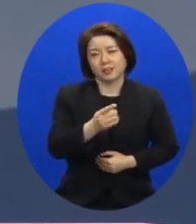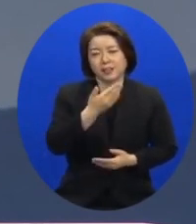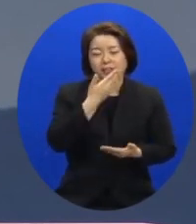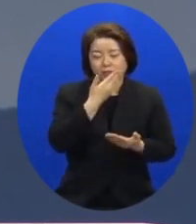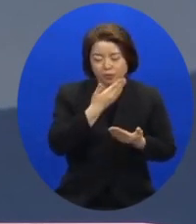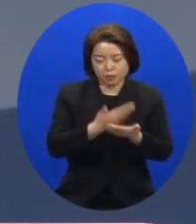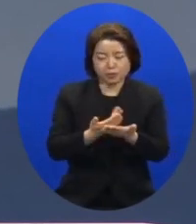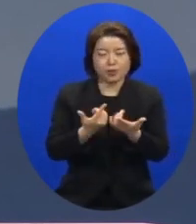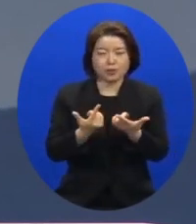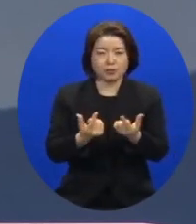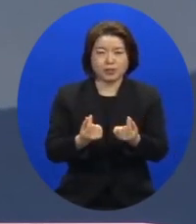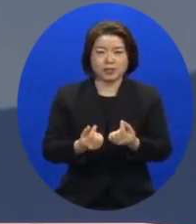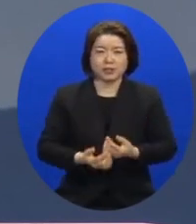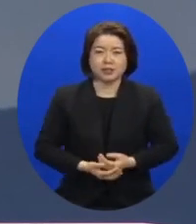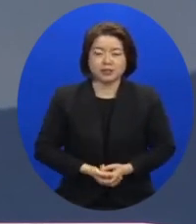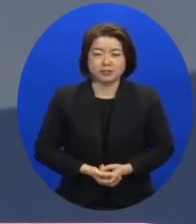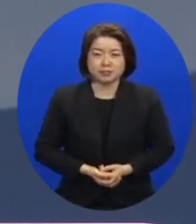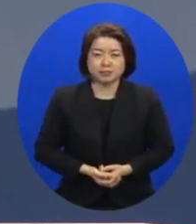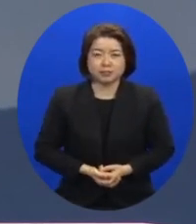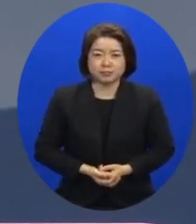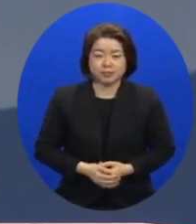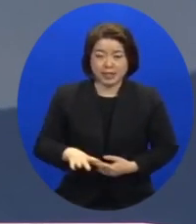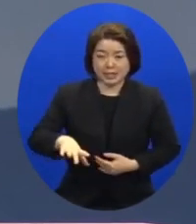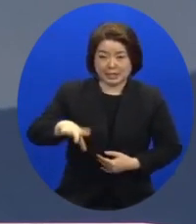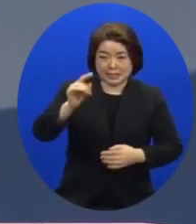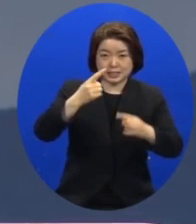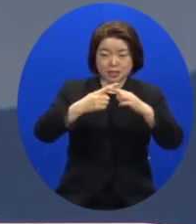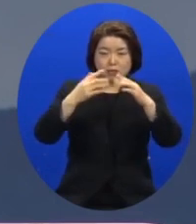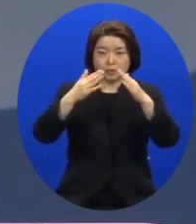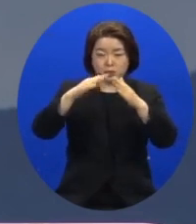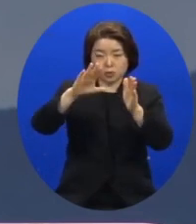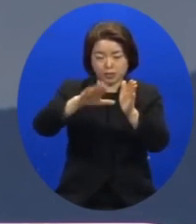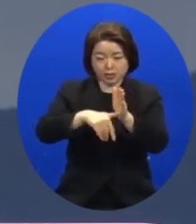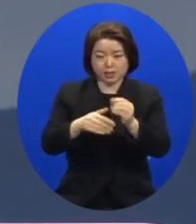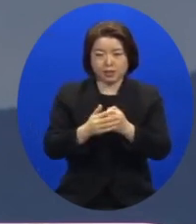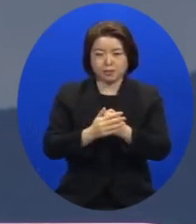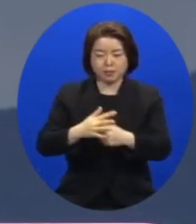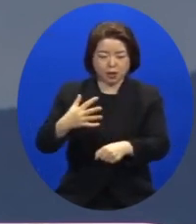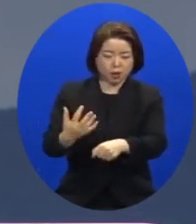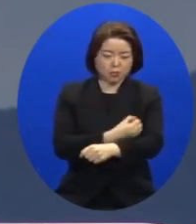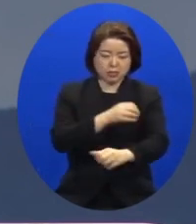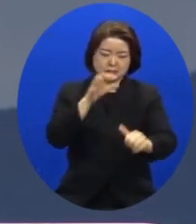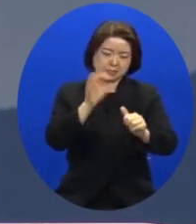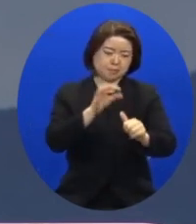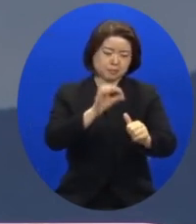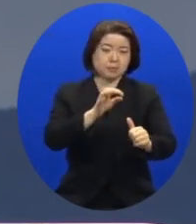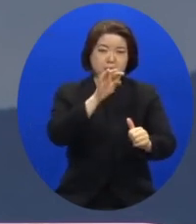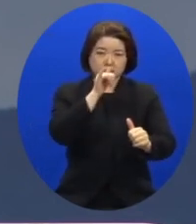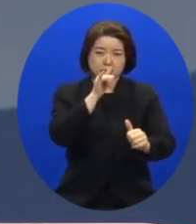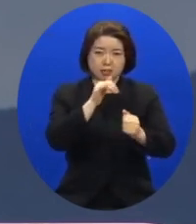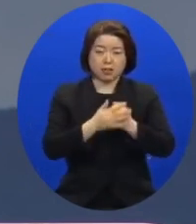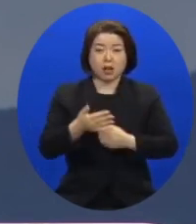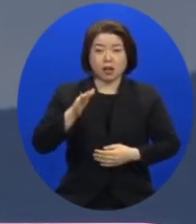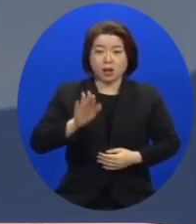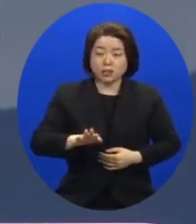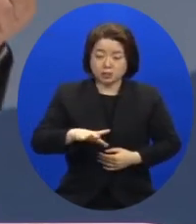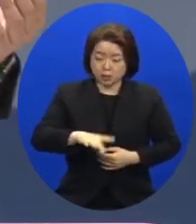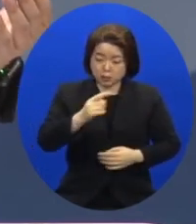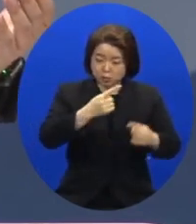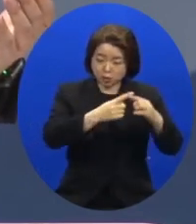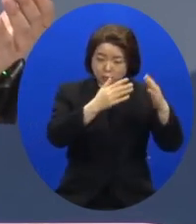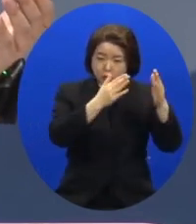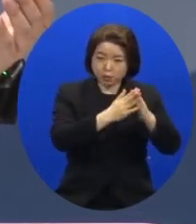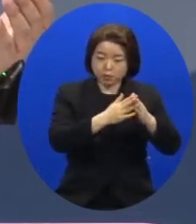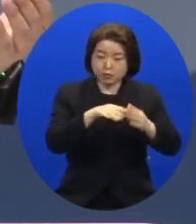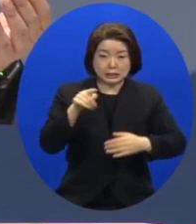것입니다 다 초대 교에 엄청난 핍박이 있었습니다 그런데도 초대 교회에는 잘 이겨